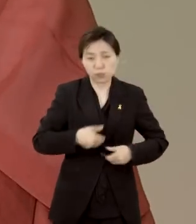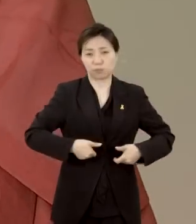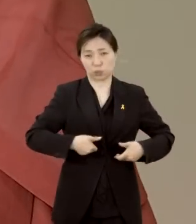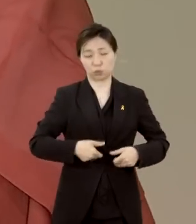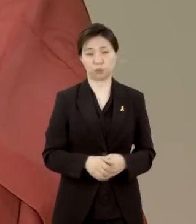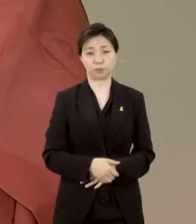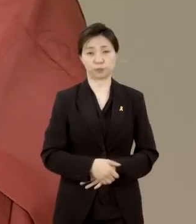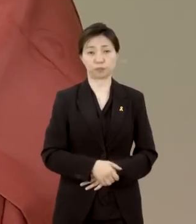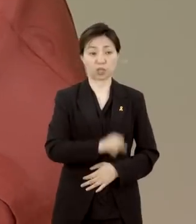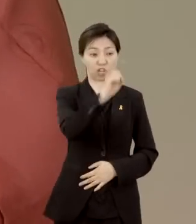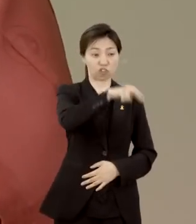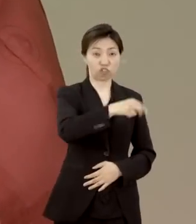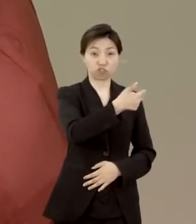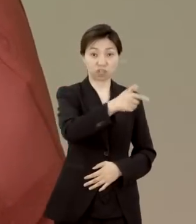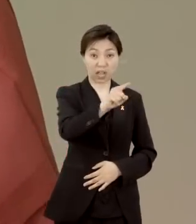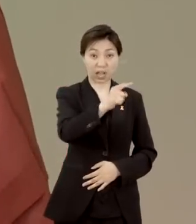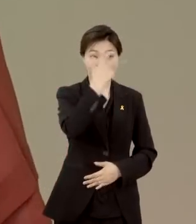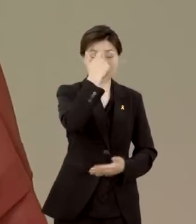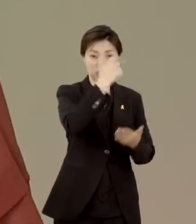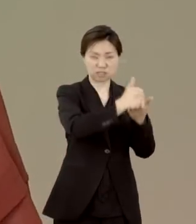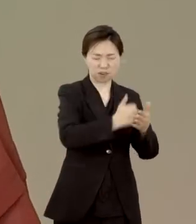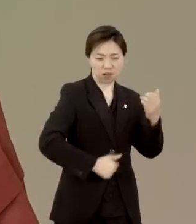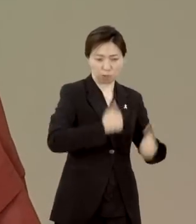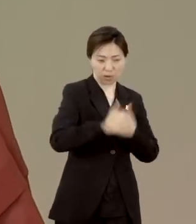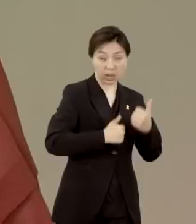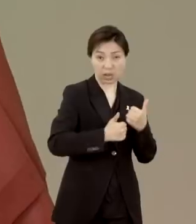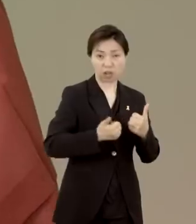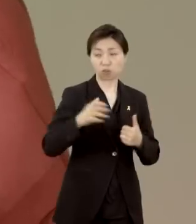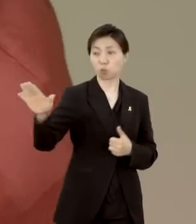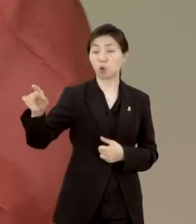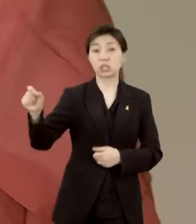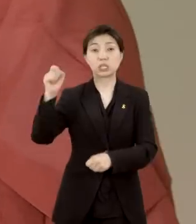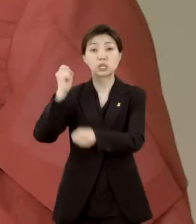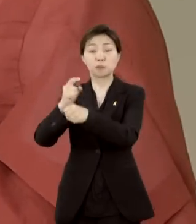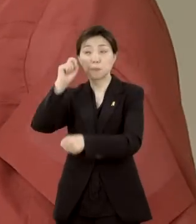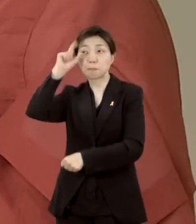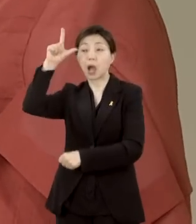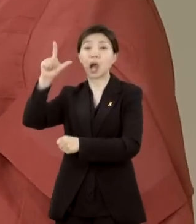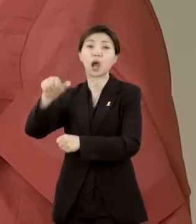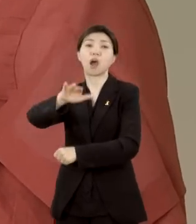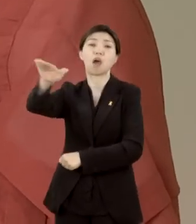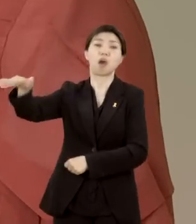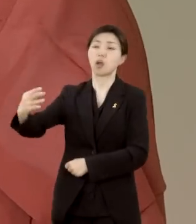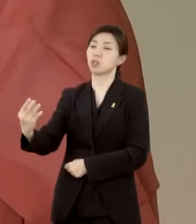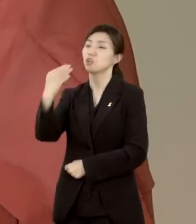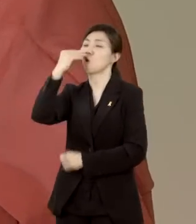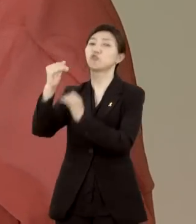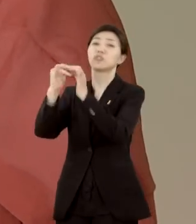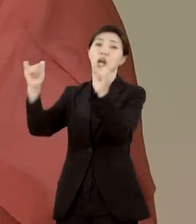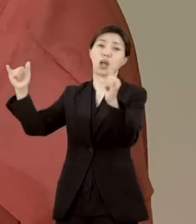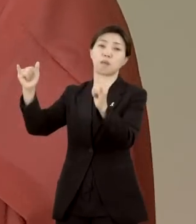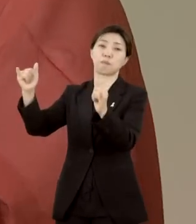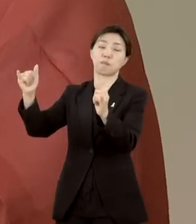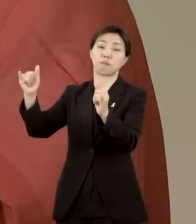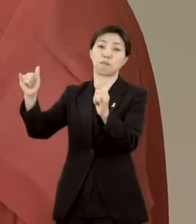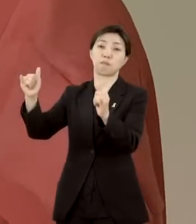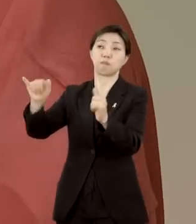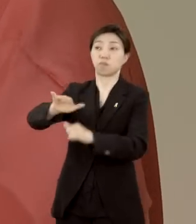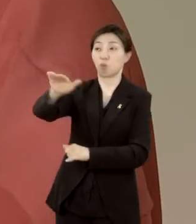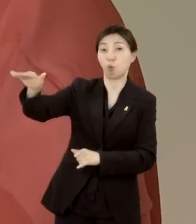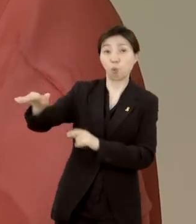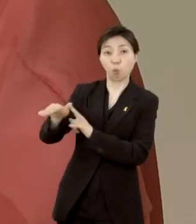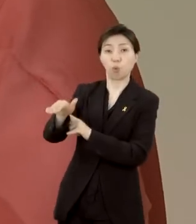참고 대중스님들 또 그 대중스인데 다 깨달음을 얻은 성자들인데 깨달음을 얻은 성자이신 그